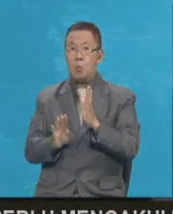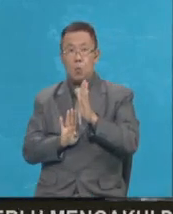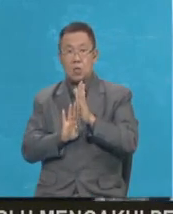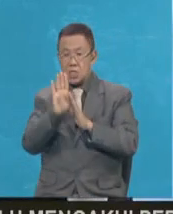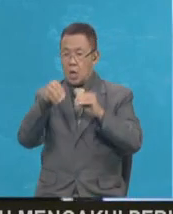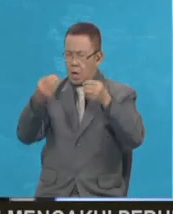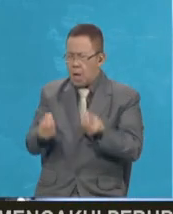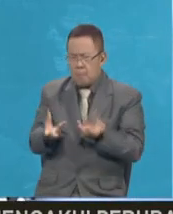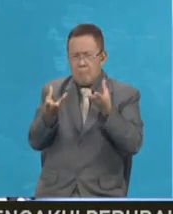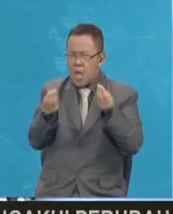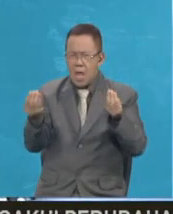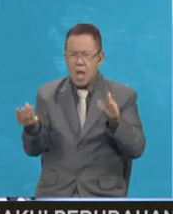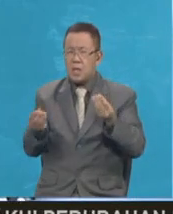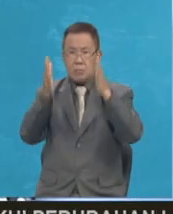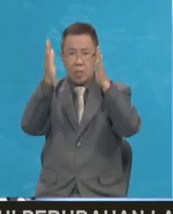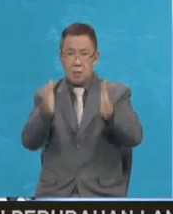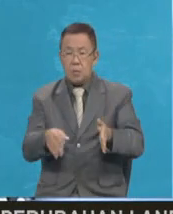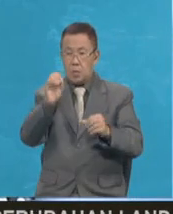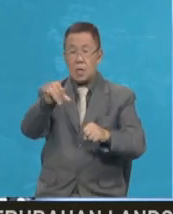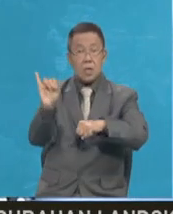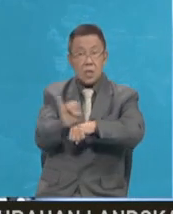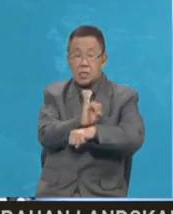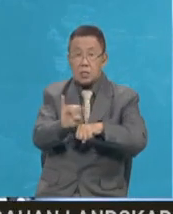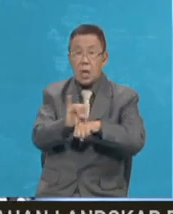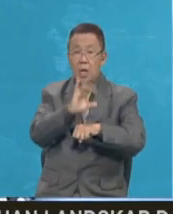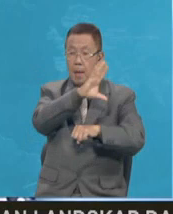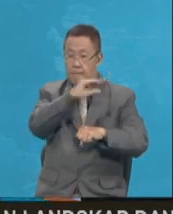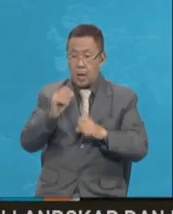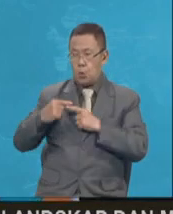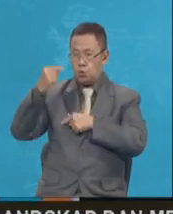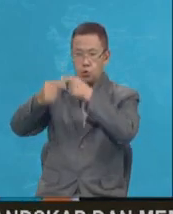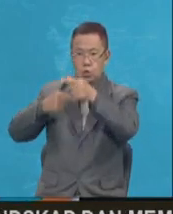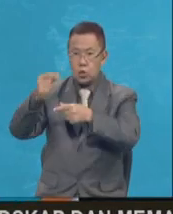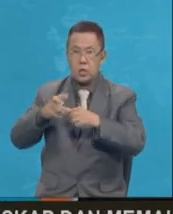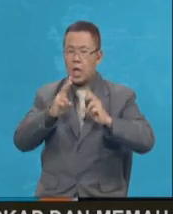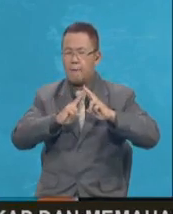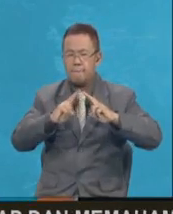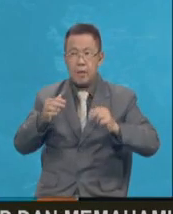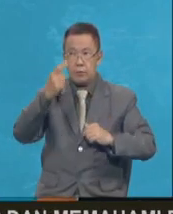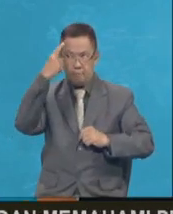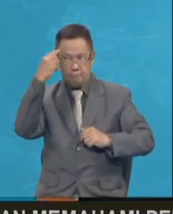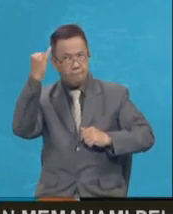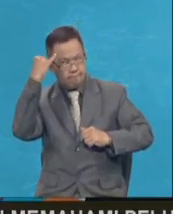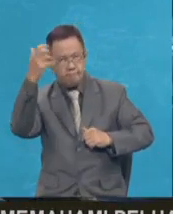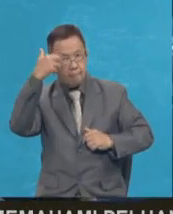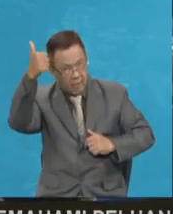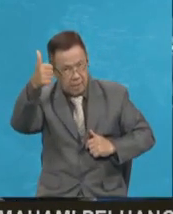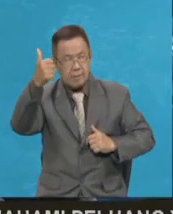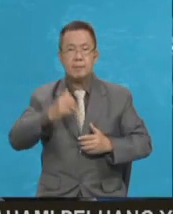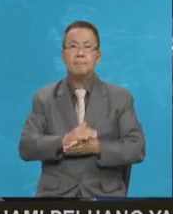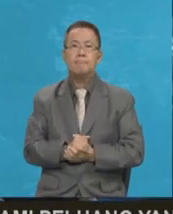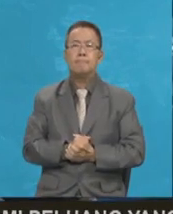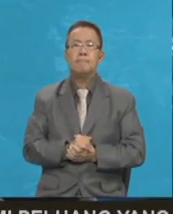pelajar yang memenuhi keperluan industri malah generasi yang berkelahiran inovatif dan Partai sign